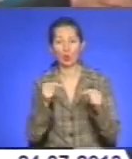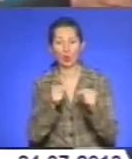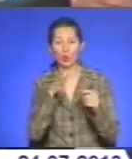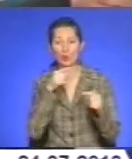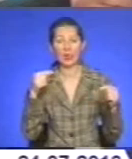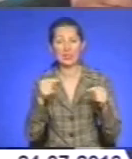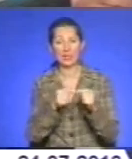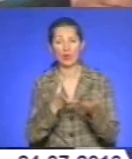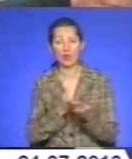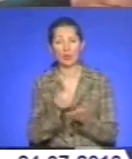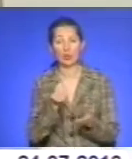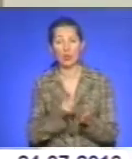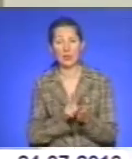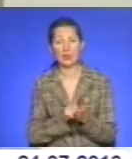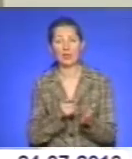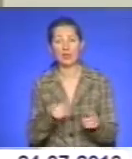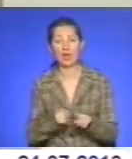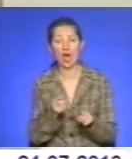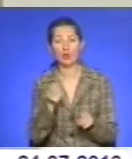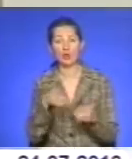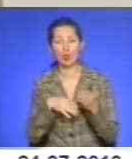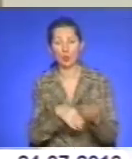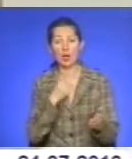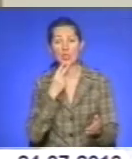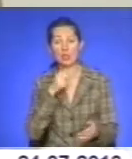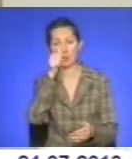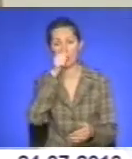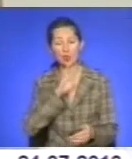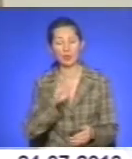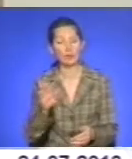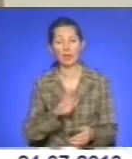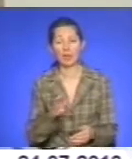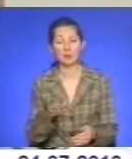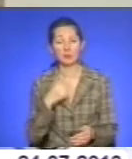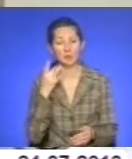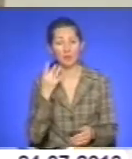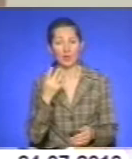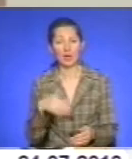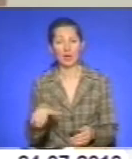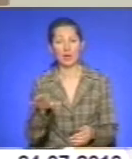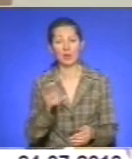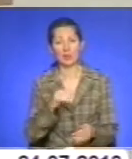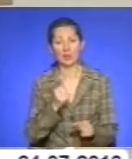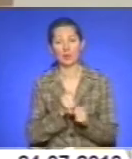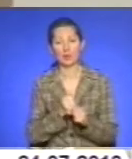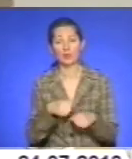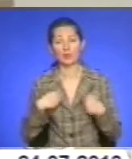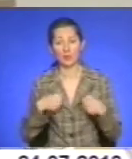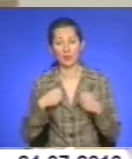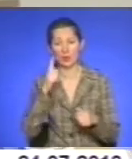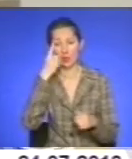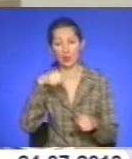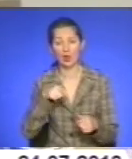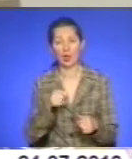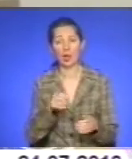і грошової допомоги. Червень місяць надзвичайно був непростим для нас. Всі управління наполегливо працювали, знаю сьогодні, і